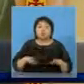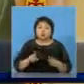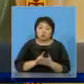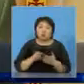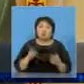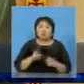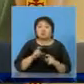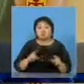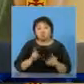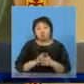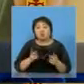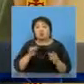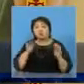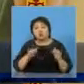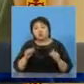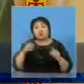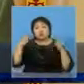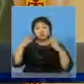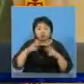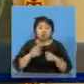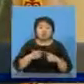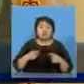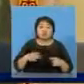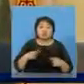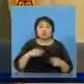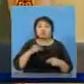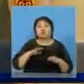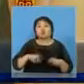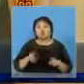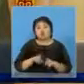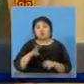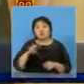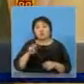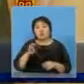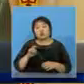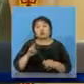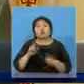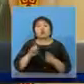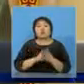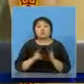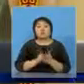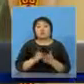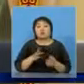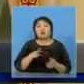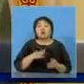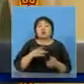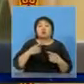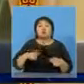керек, мектепте де болу керек, колледждерде, институтта, тіпті ана жұмыс орындарында медиатор кабинет болу керек. Мектептен балдар ауысып